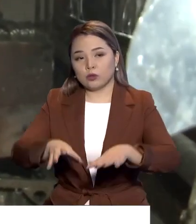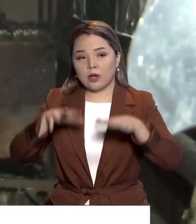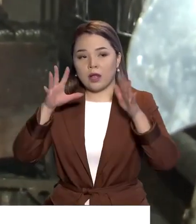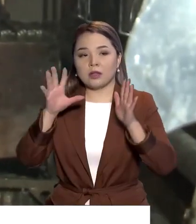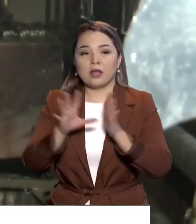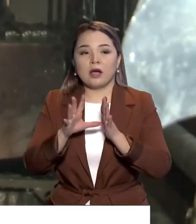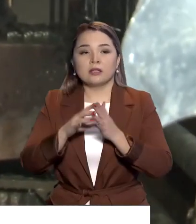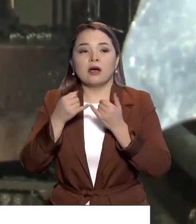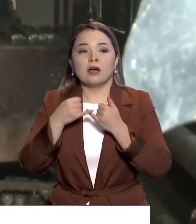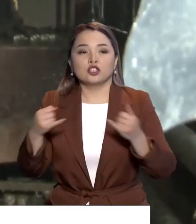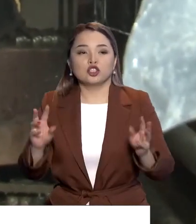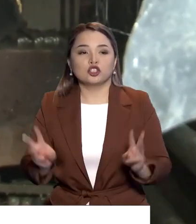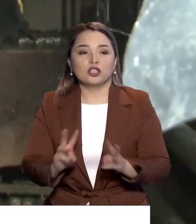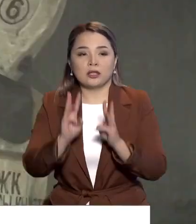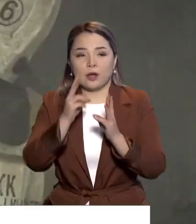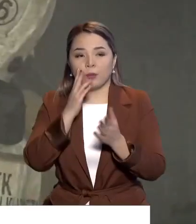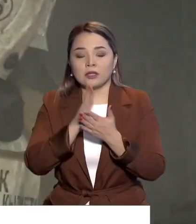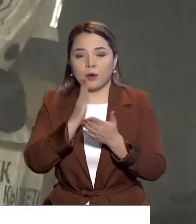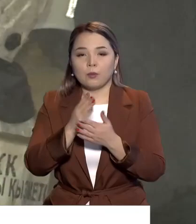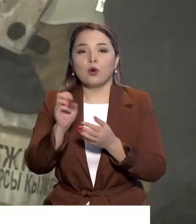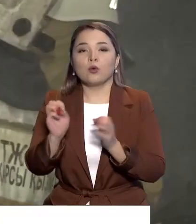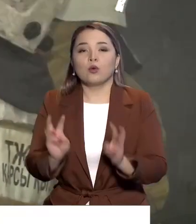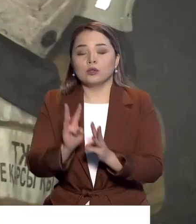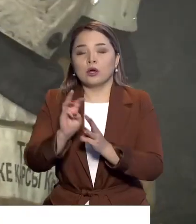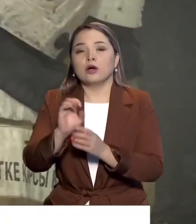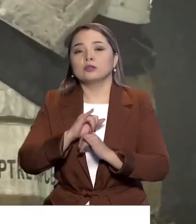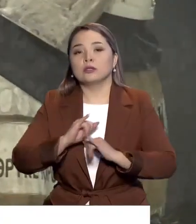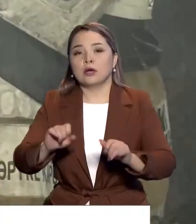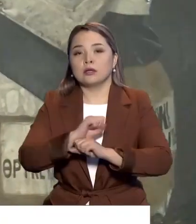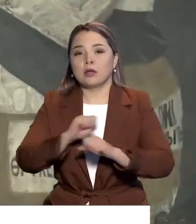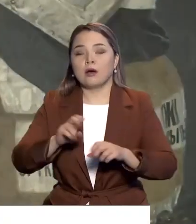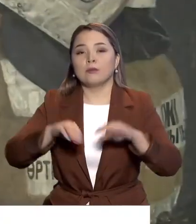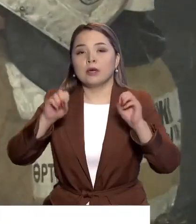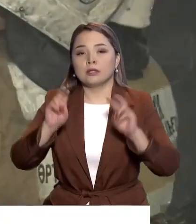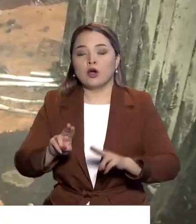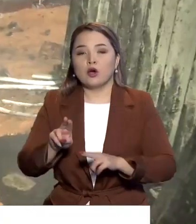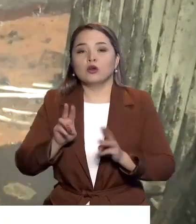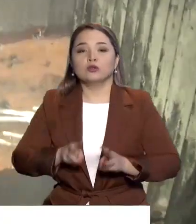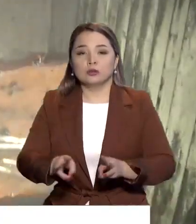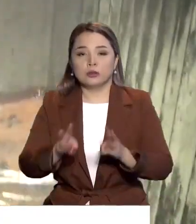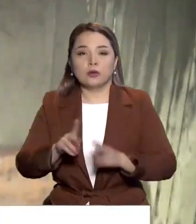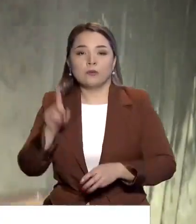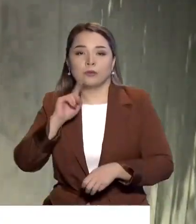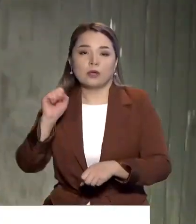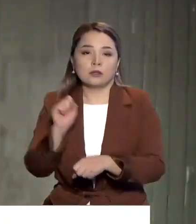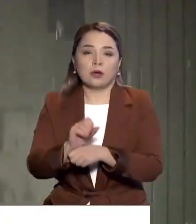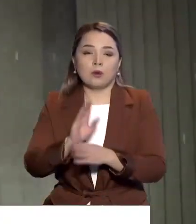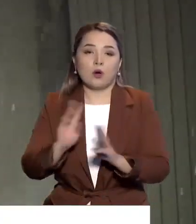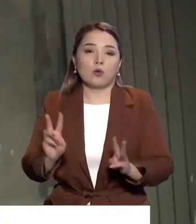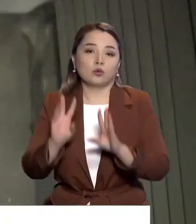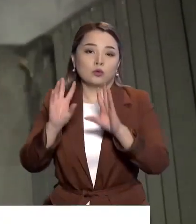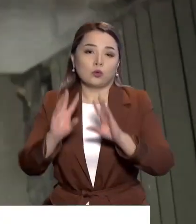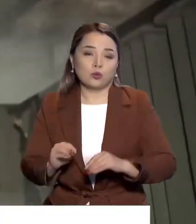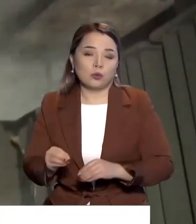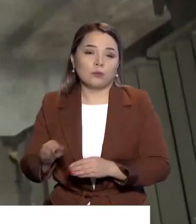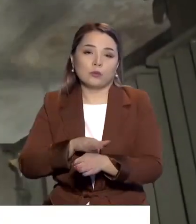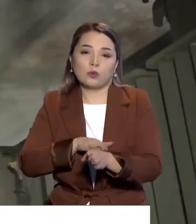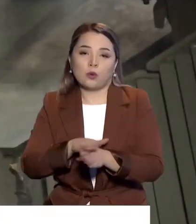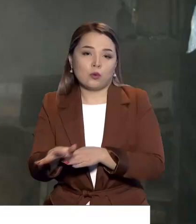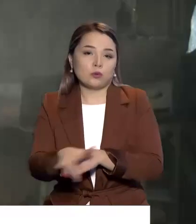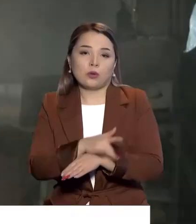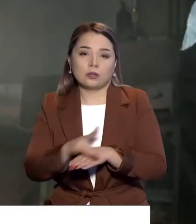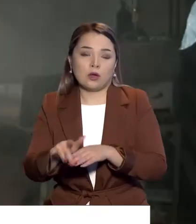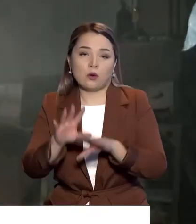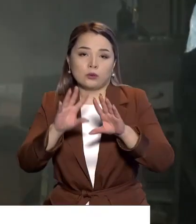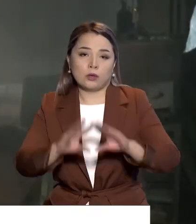электр кабельдері жанып кетті. Өрт әрі қарай өршітпес үшін мамандар қазандық жұмысын тоқтатты. Кейін өрт сөндірушілер келіп, отты толық